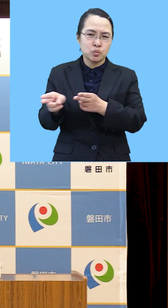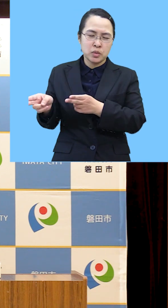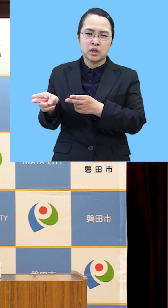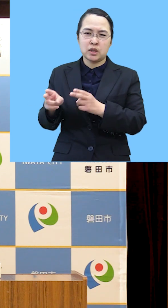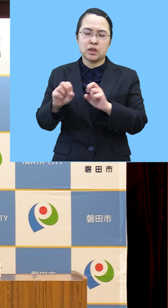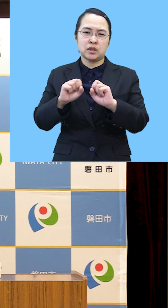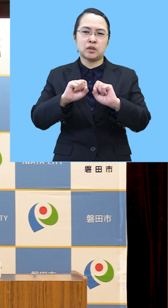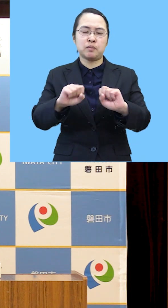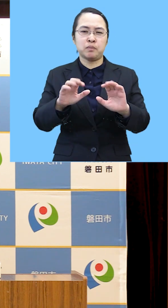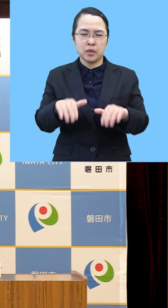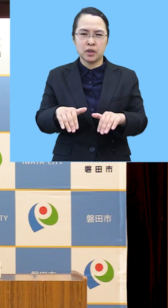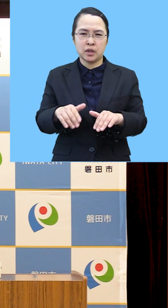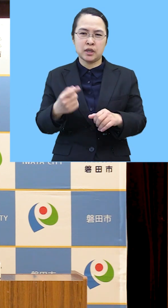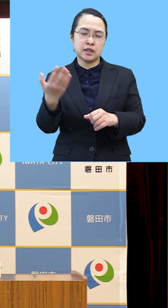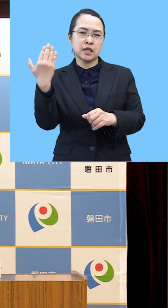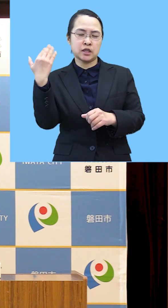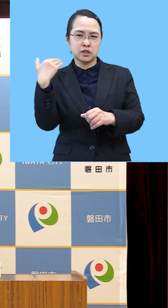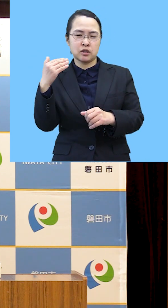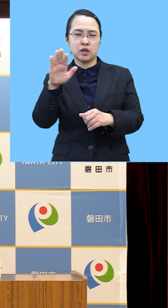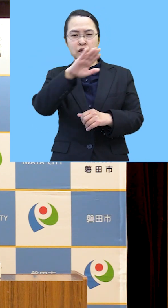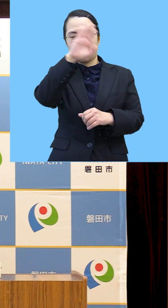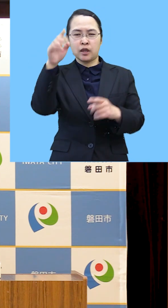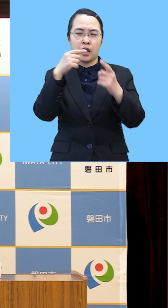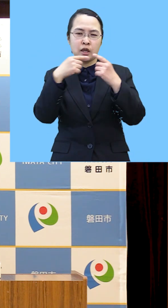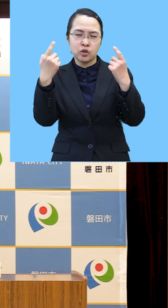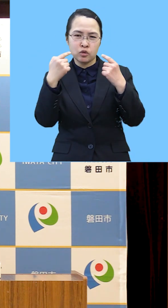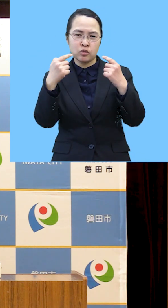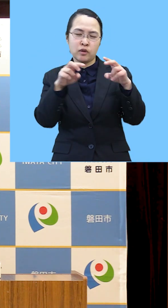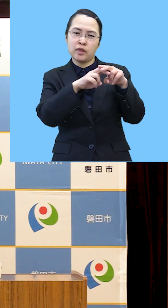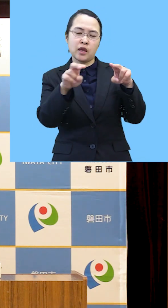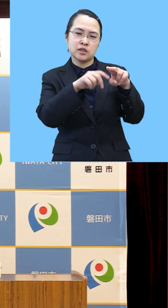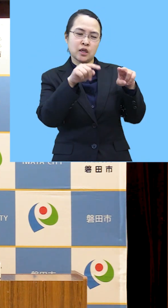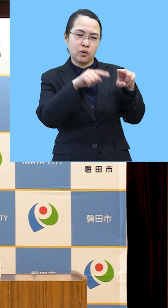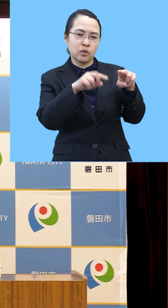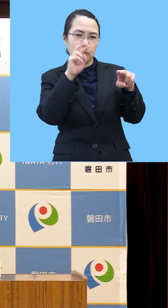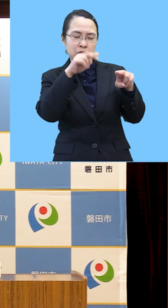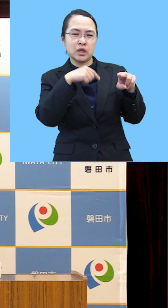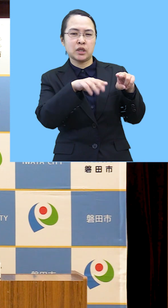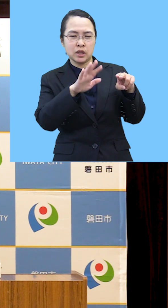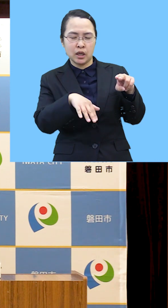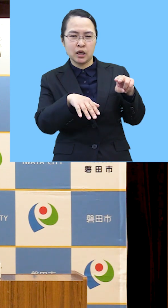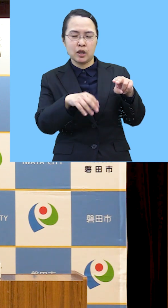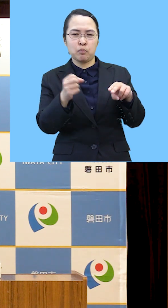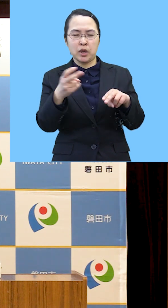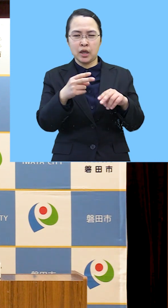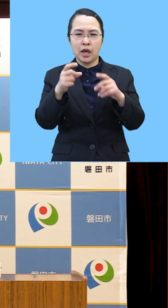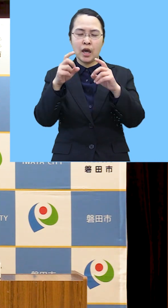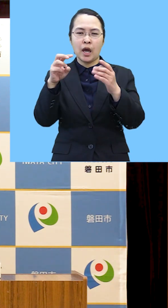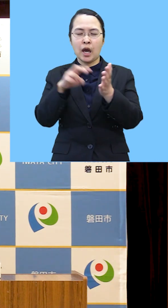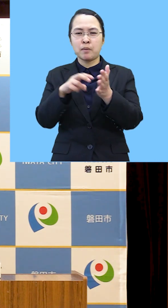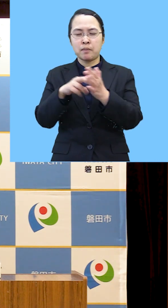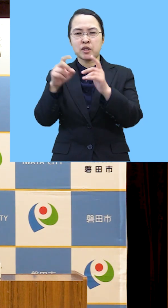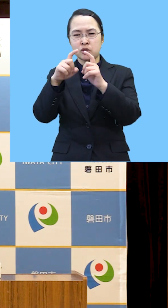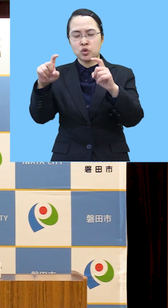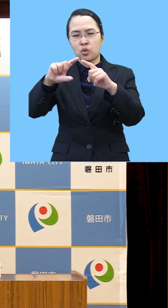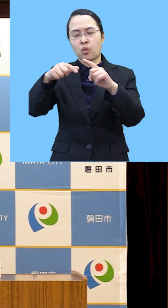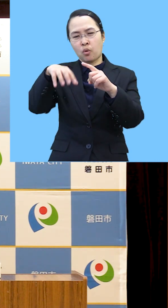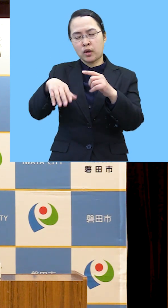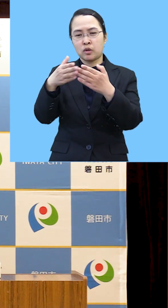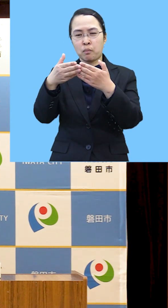ども、先日は天浜線のラッピングも行きましたし、それから、浜潮公園のところ